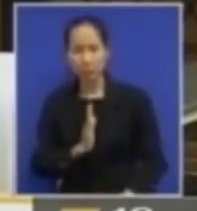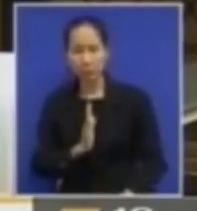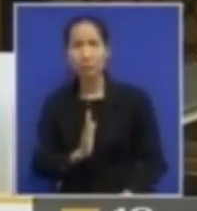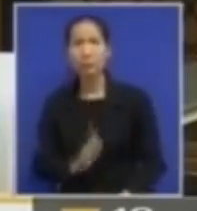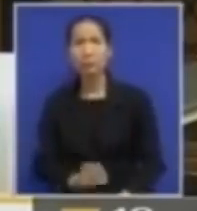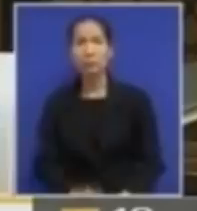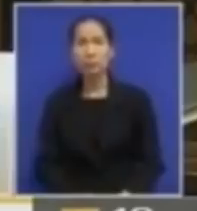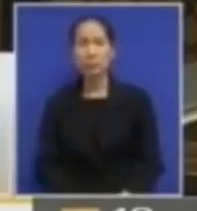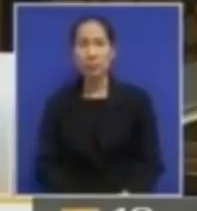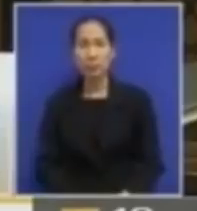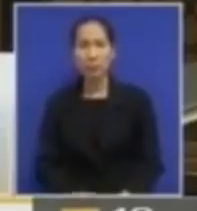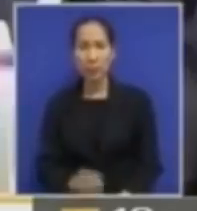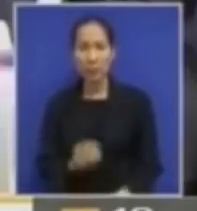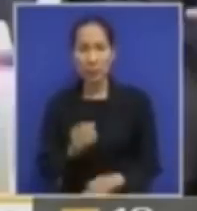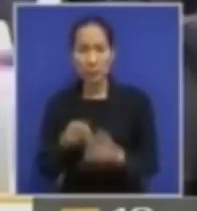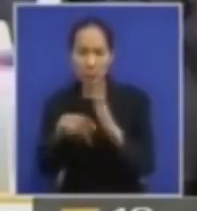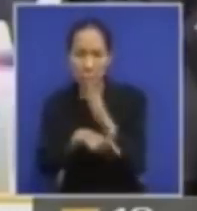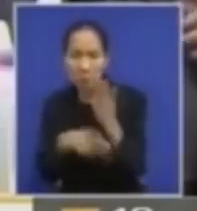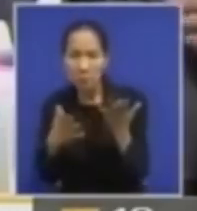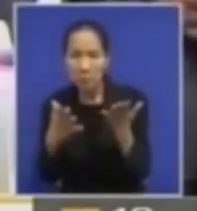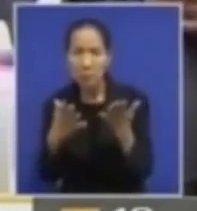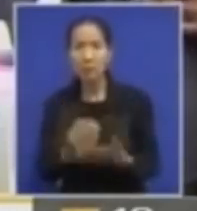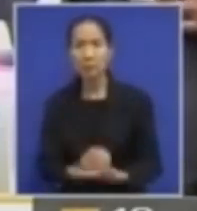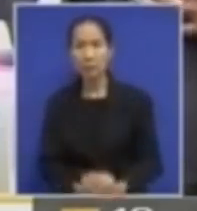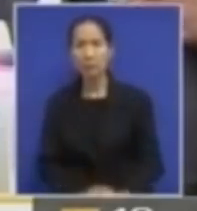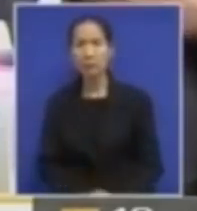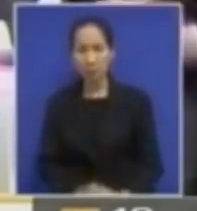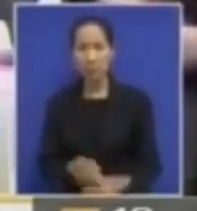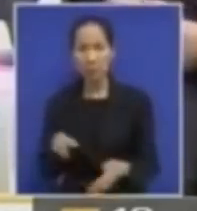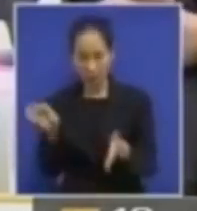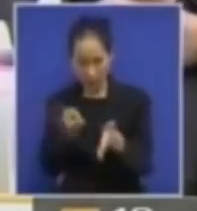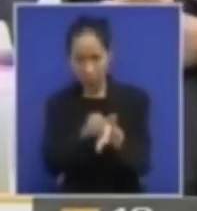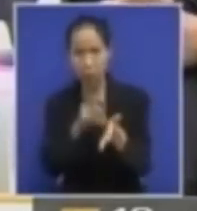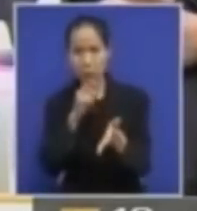คุณสมบัติสำคัญนะครับประธานบัญญัติไว้ในมาตรา160วงเล็บ